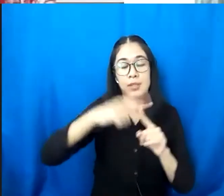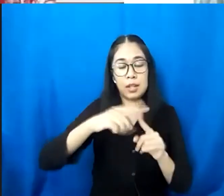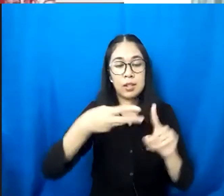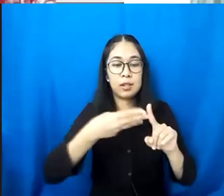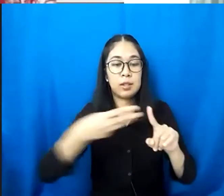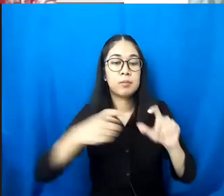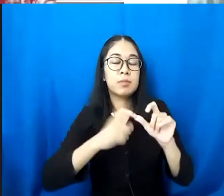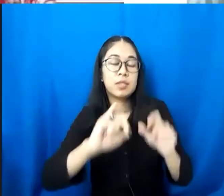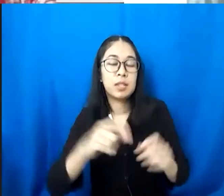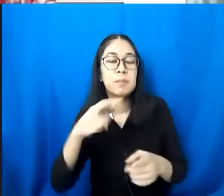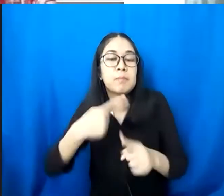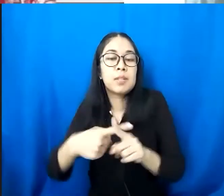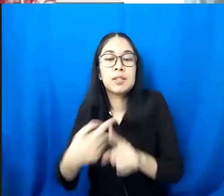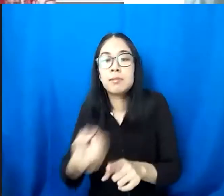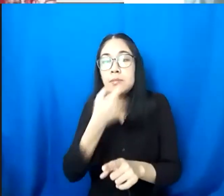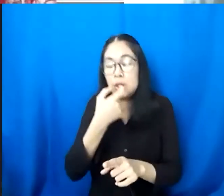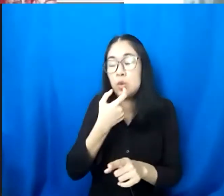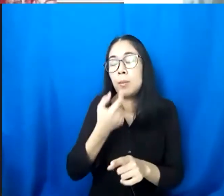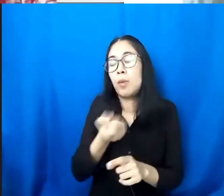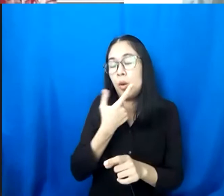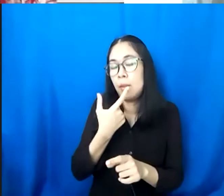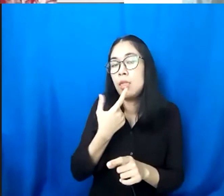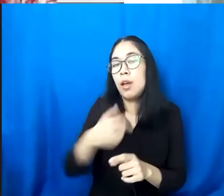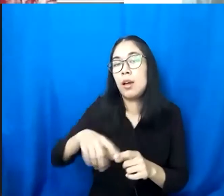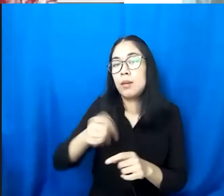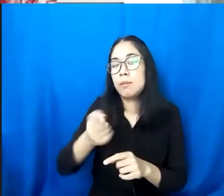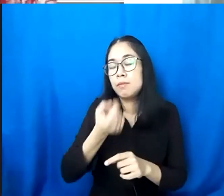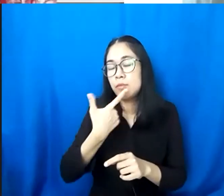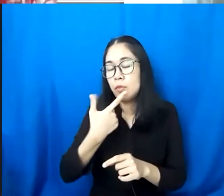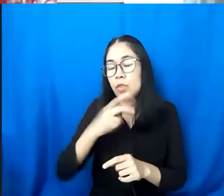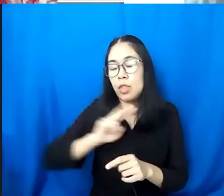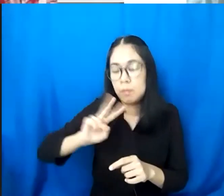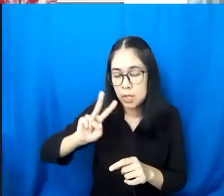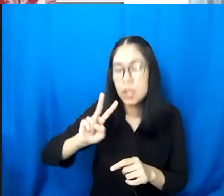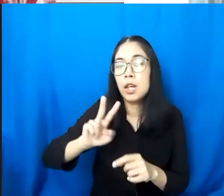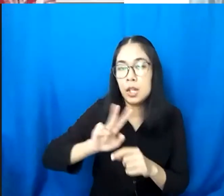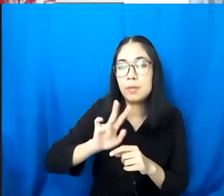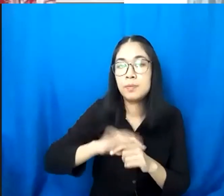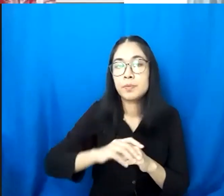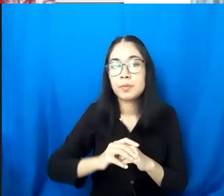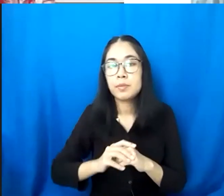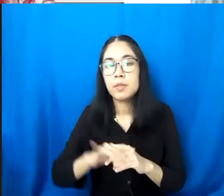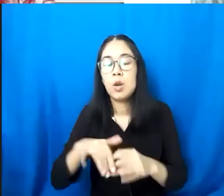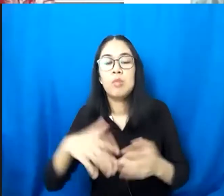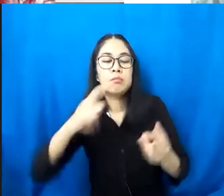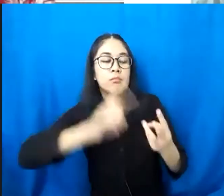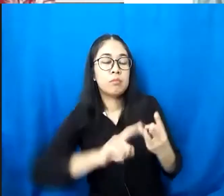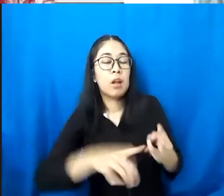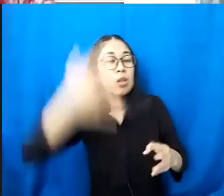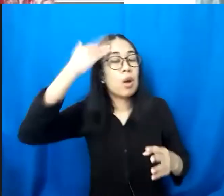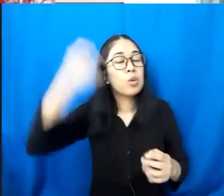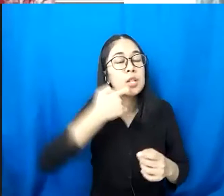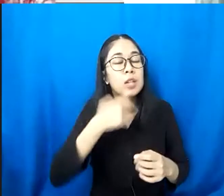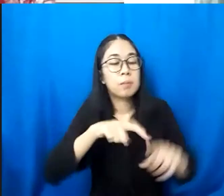kali. Kami diajarkan bagaimana cara kita mengetahui tentang isi piringku yang ada kaitannya dengan